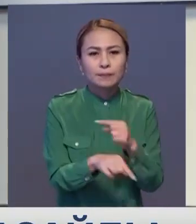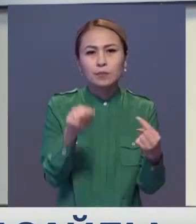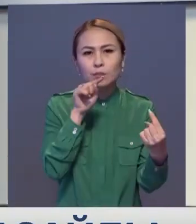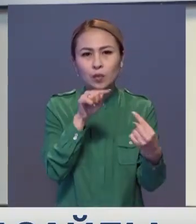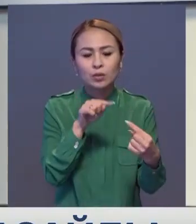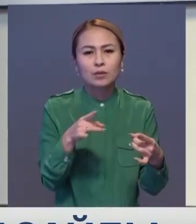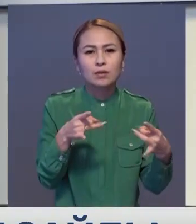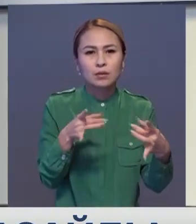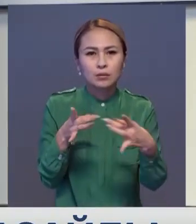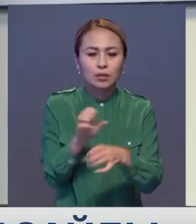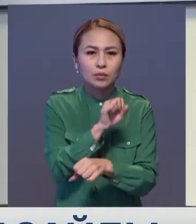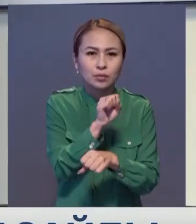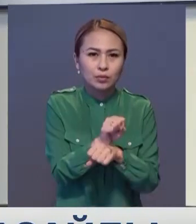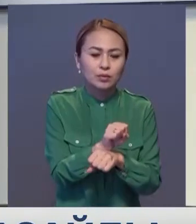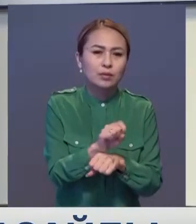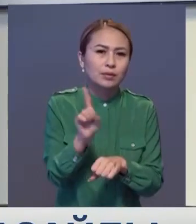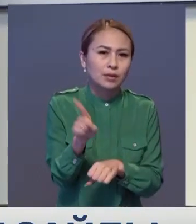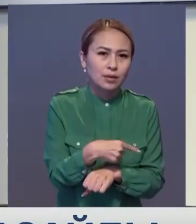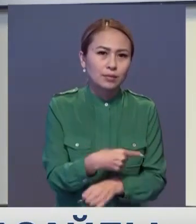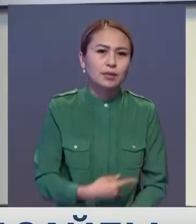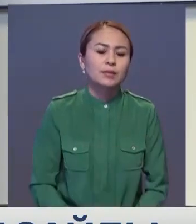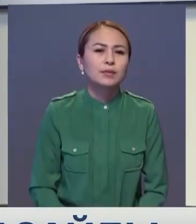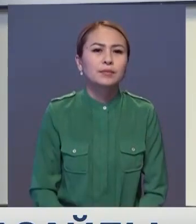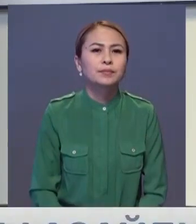тараптардан қақтығысты тоқтатуды талап етеміз.